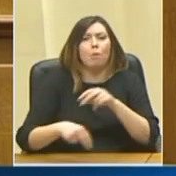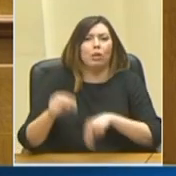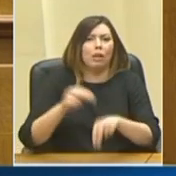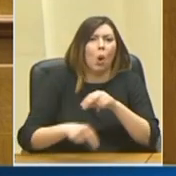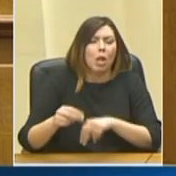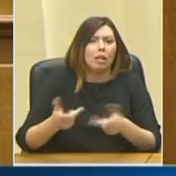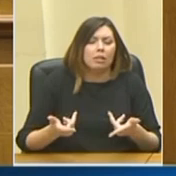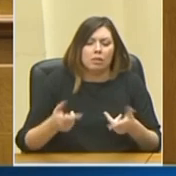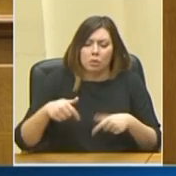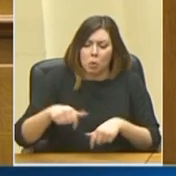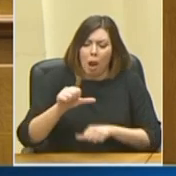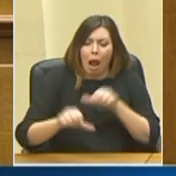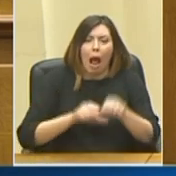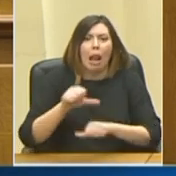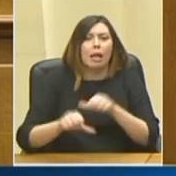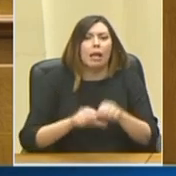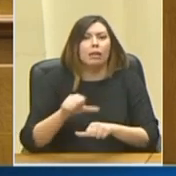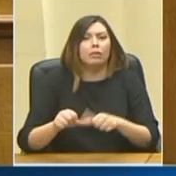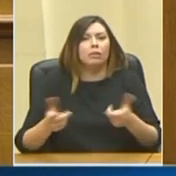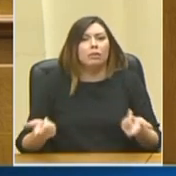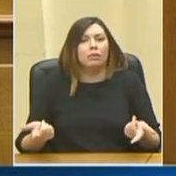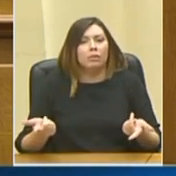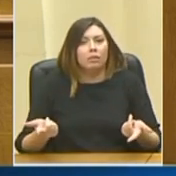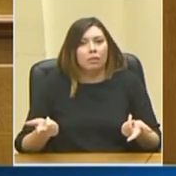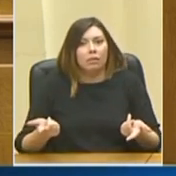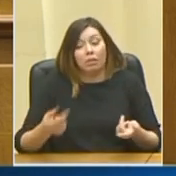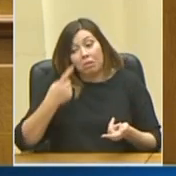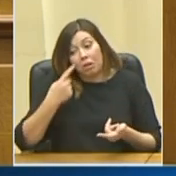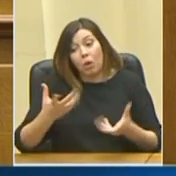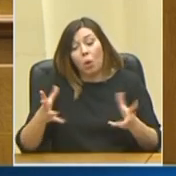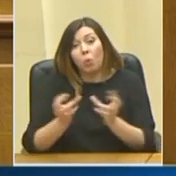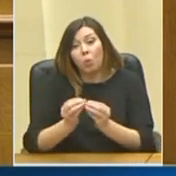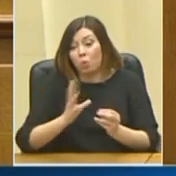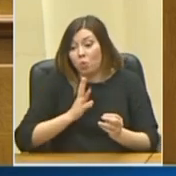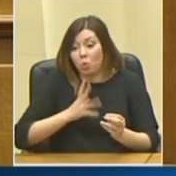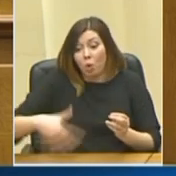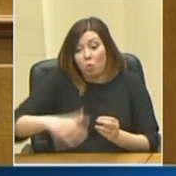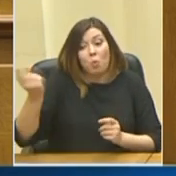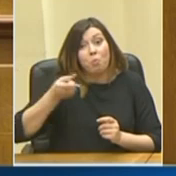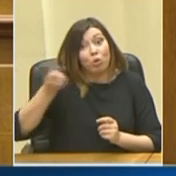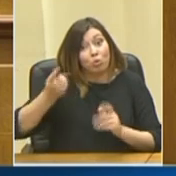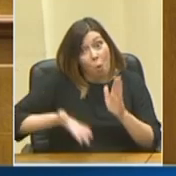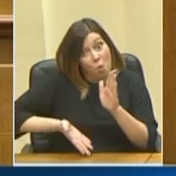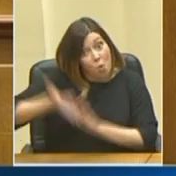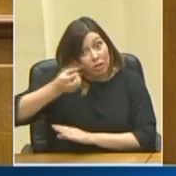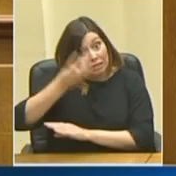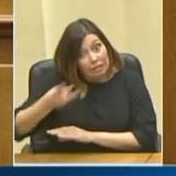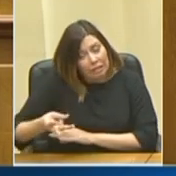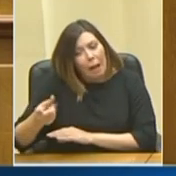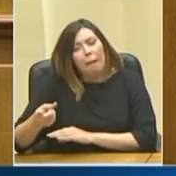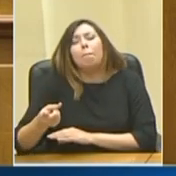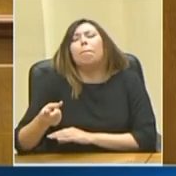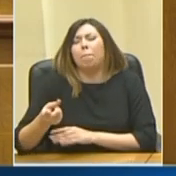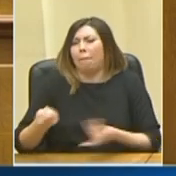αλλαγές τόσων μονάδων στο εκλογικό σώμα είναι πολύ δύσκολα να γίνουν. Όσο